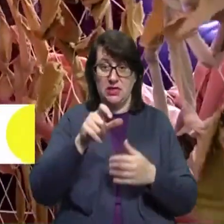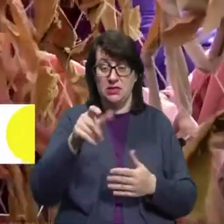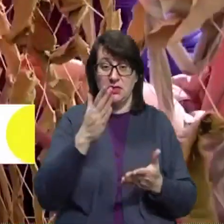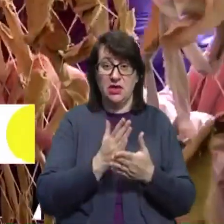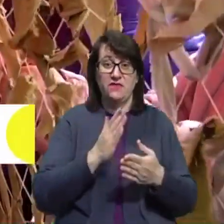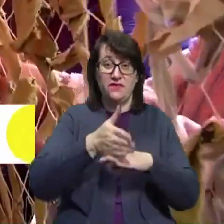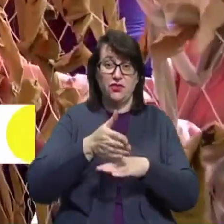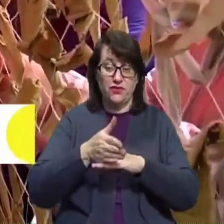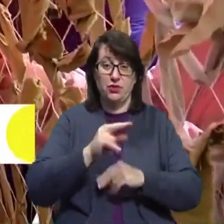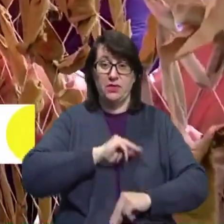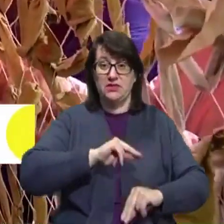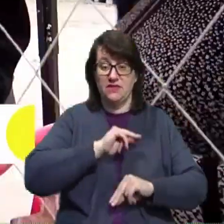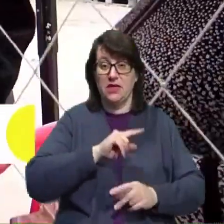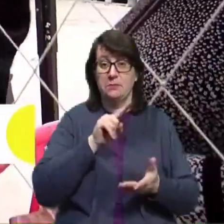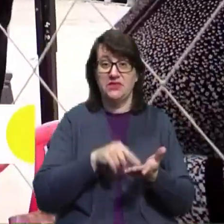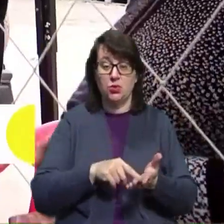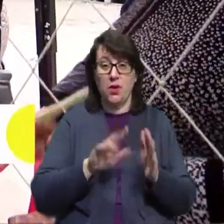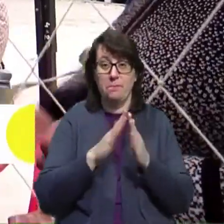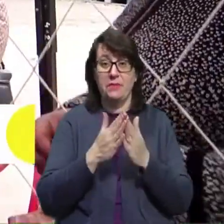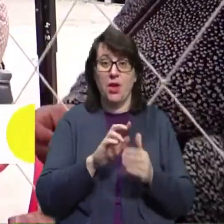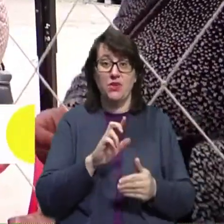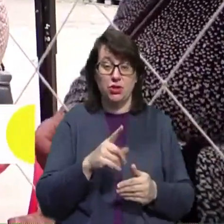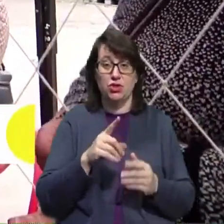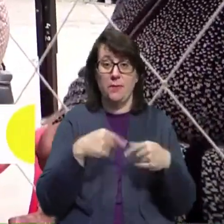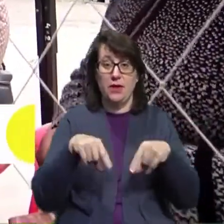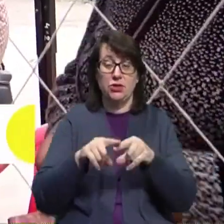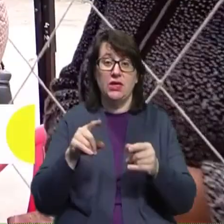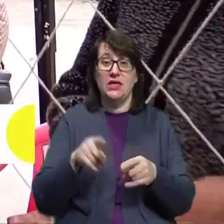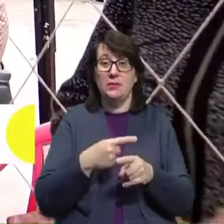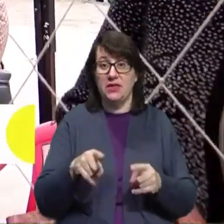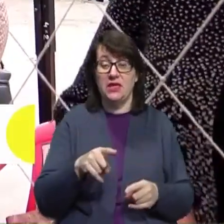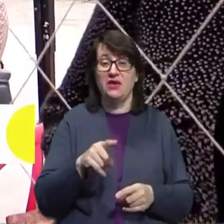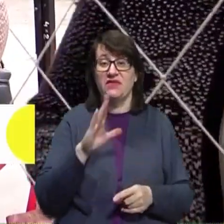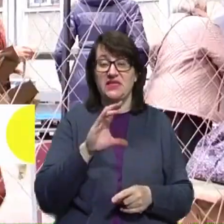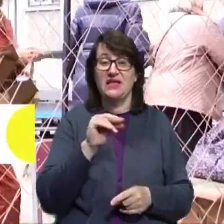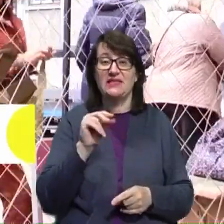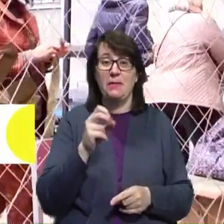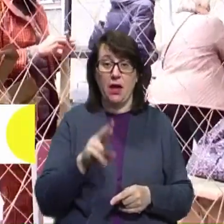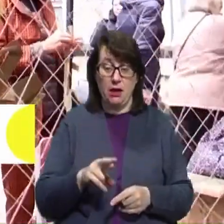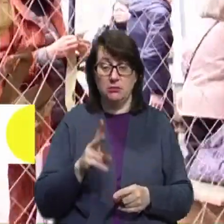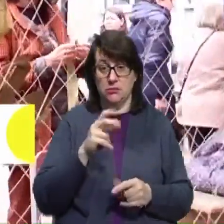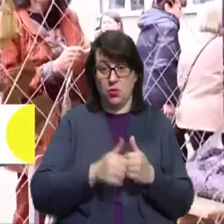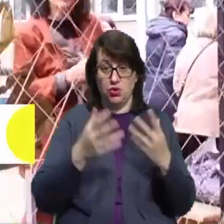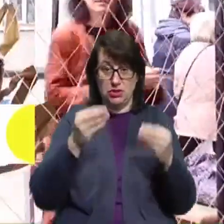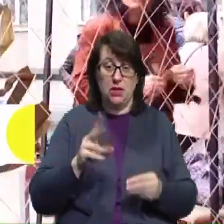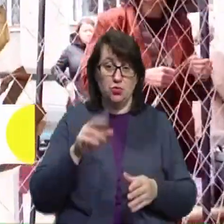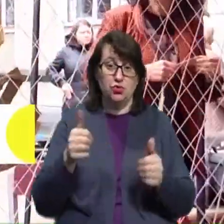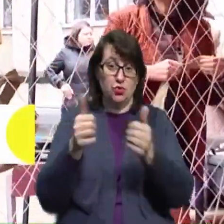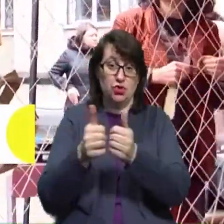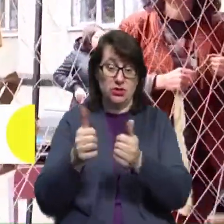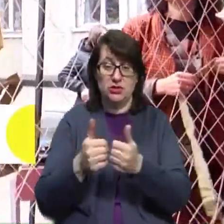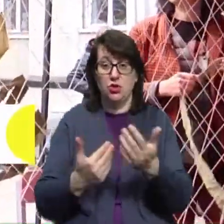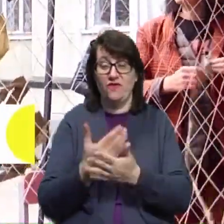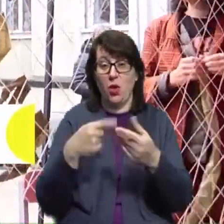та працівники міської бібліотечної мережі імені Василя Земляка. Щоденно до флешмобу долучатимуться нові